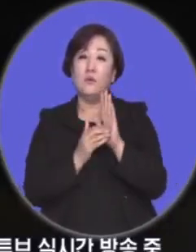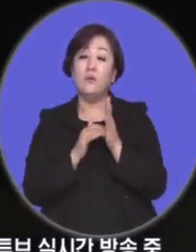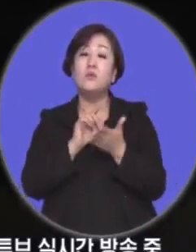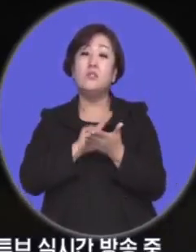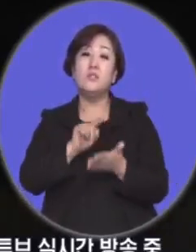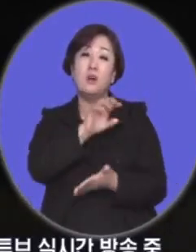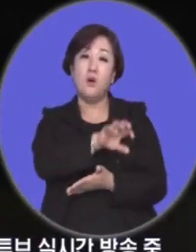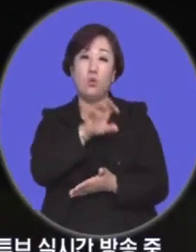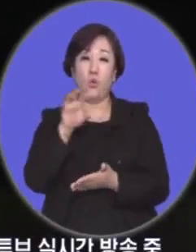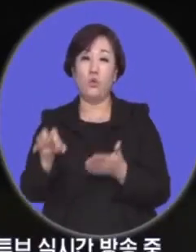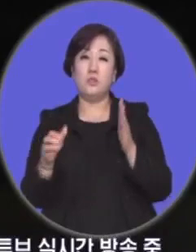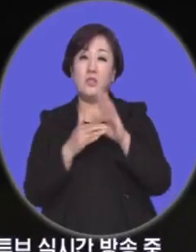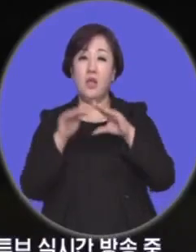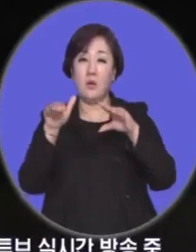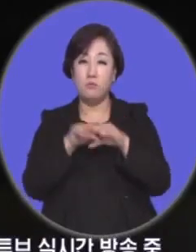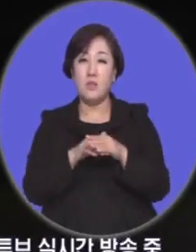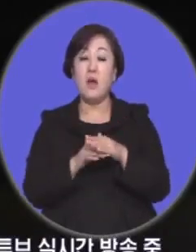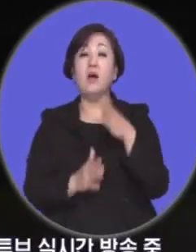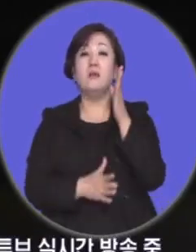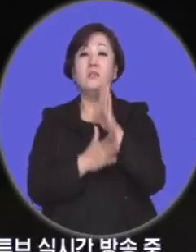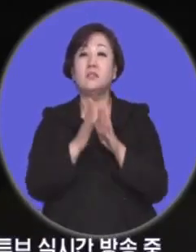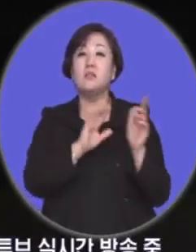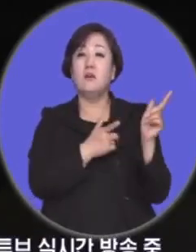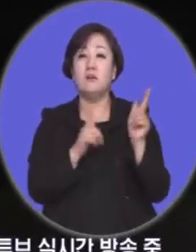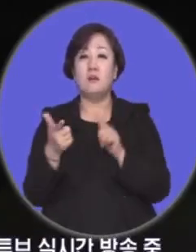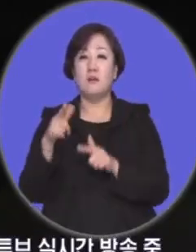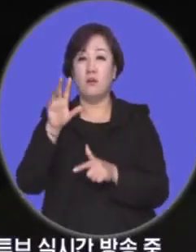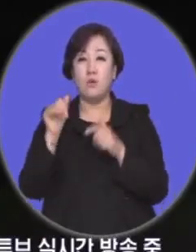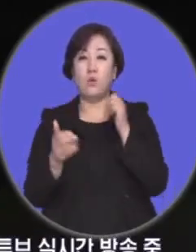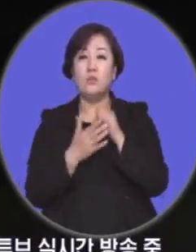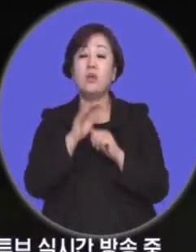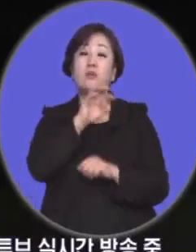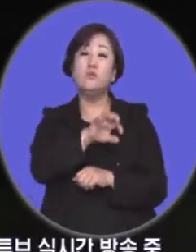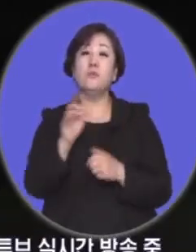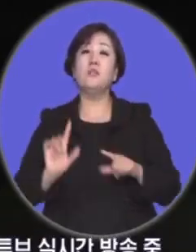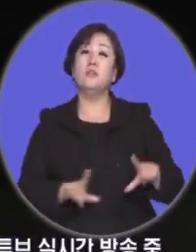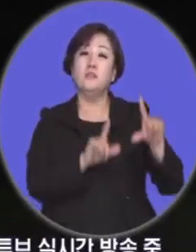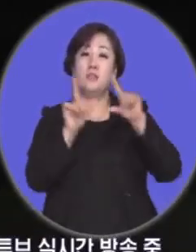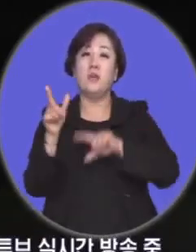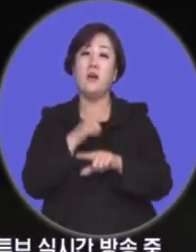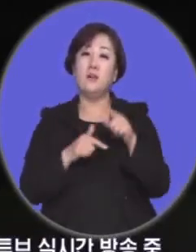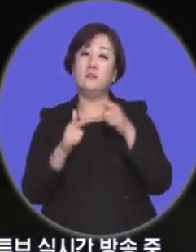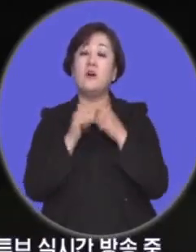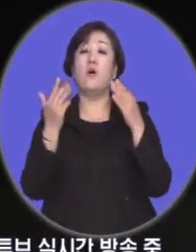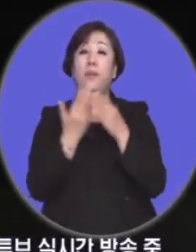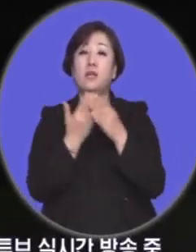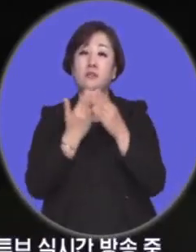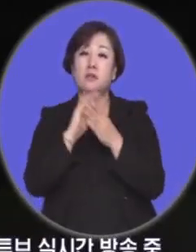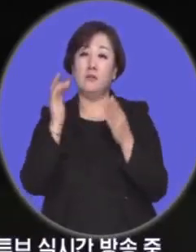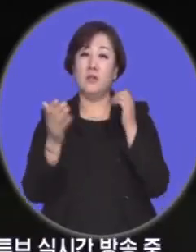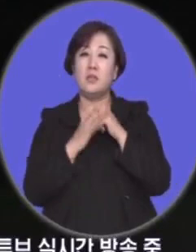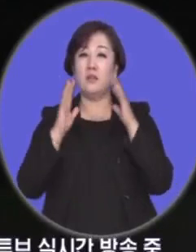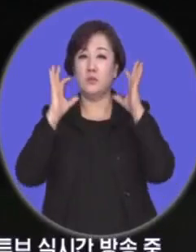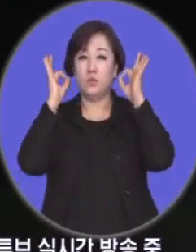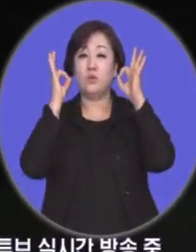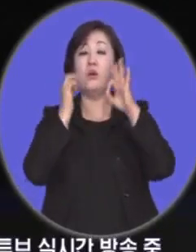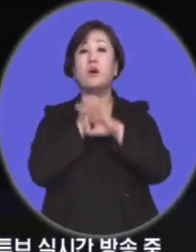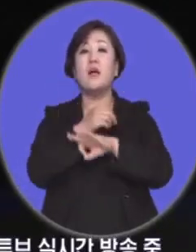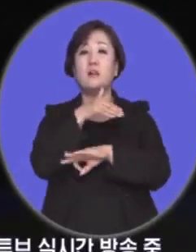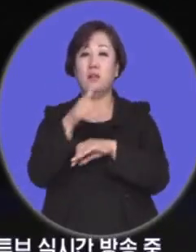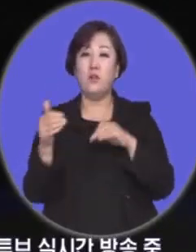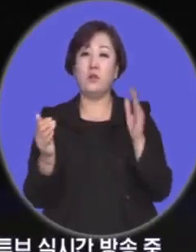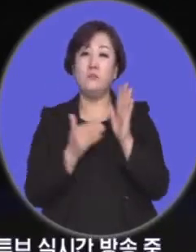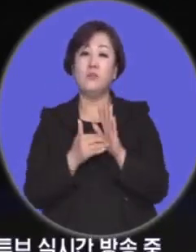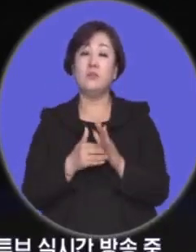지역 내에 각종 문화시설 등등 해서 주민들의 삶의 질을 높이는 데 최선을 다하도록 할 예정입니다.